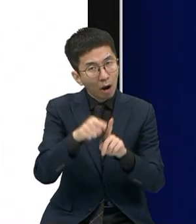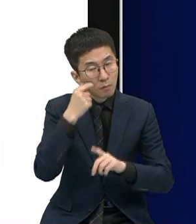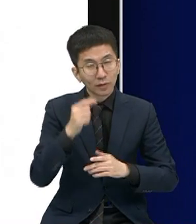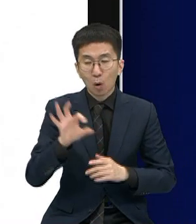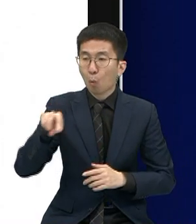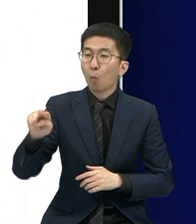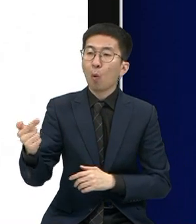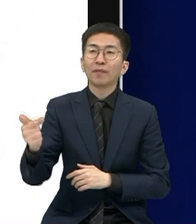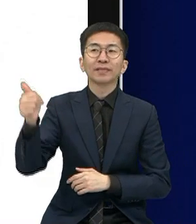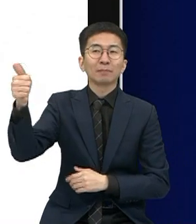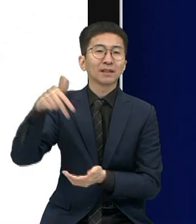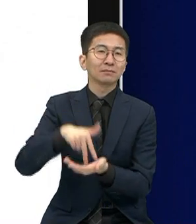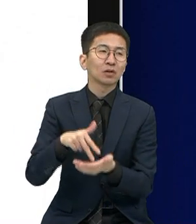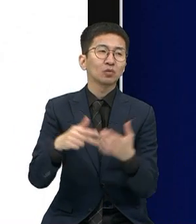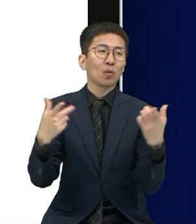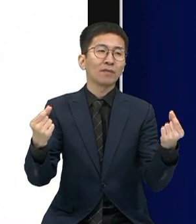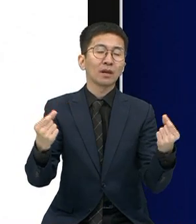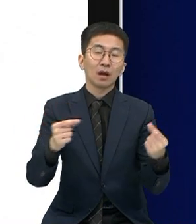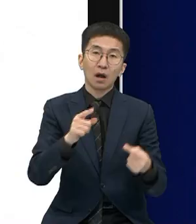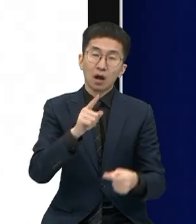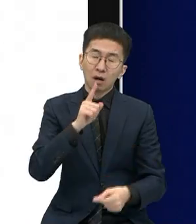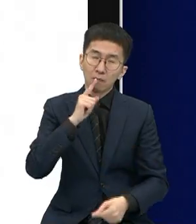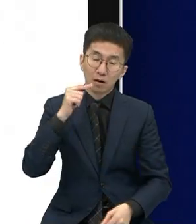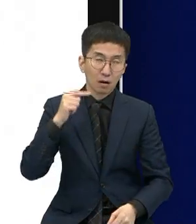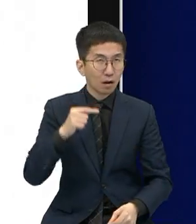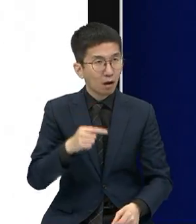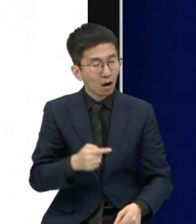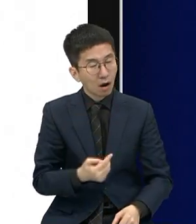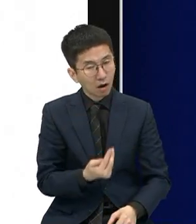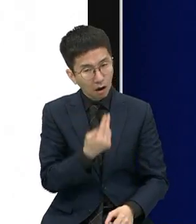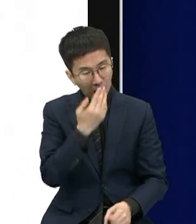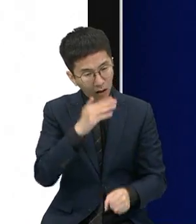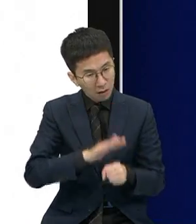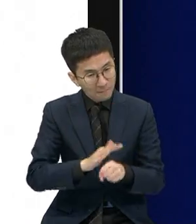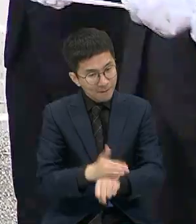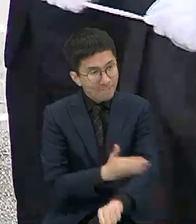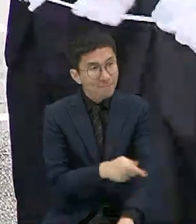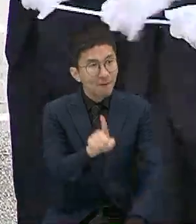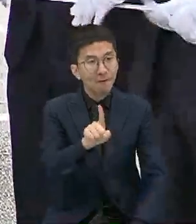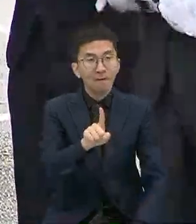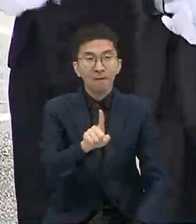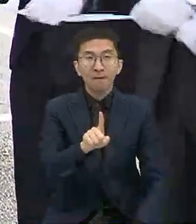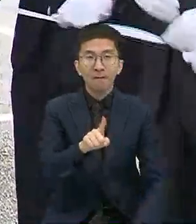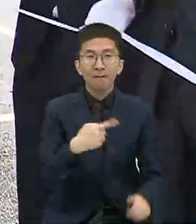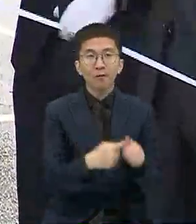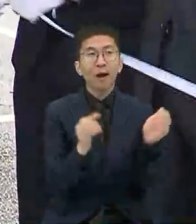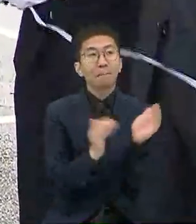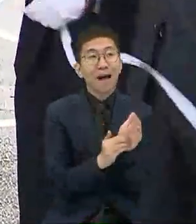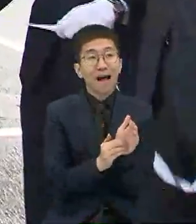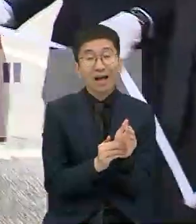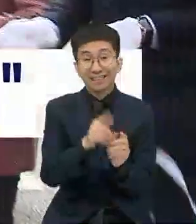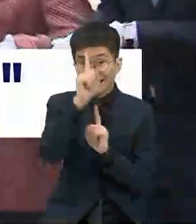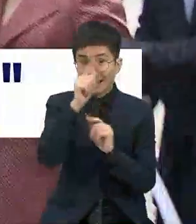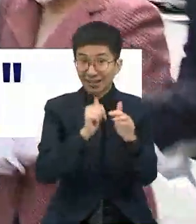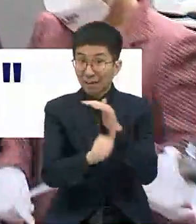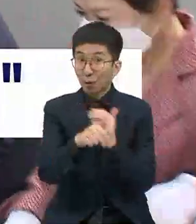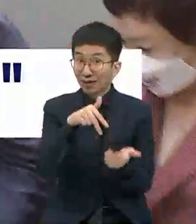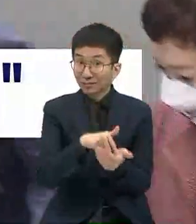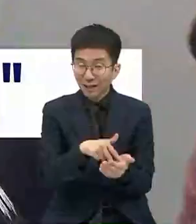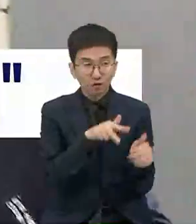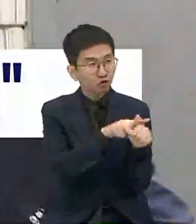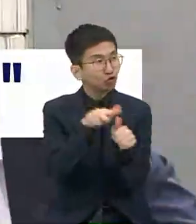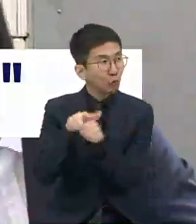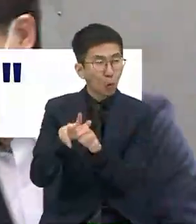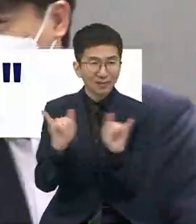원희룡 후보도 실언이자 당원 모욕이라고 비판 대열에 가세했습니다. 국민의힘 이준석 대표는 후보 간